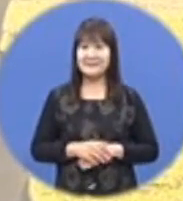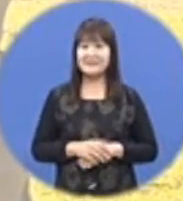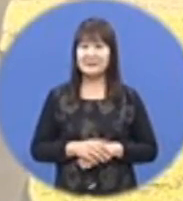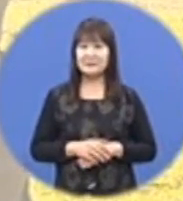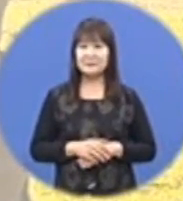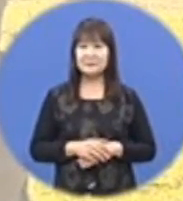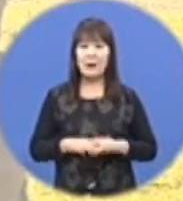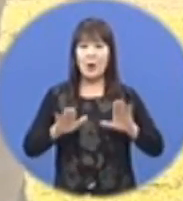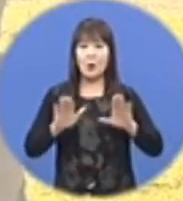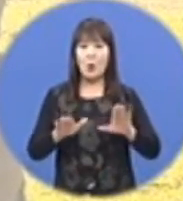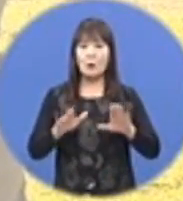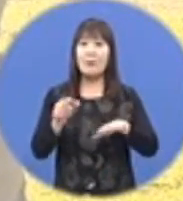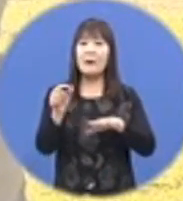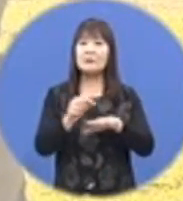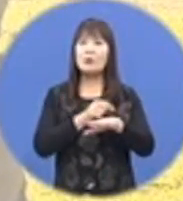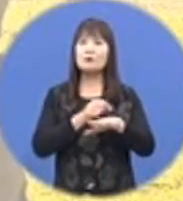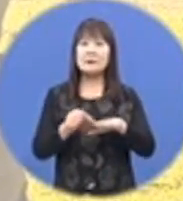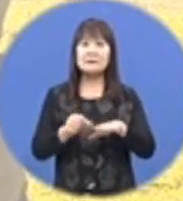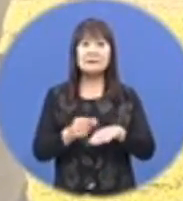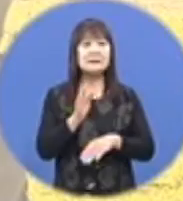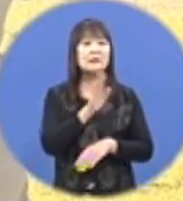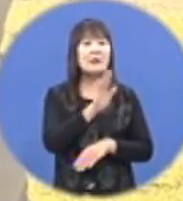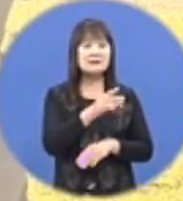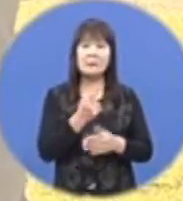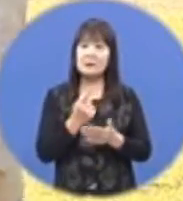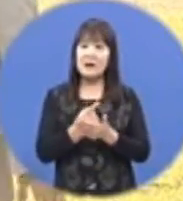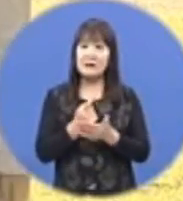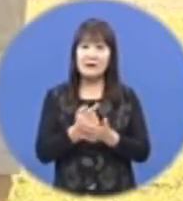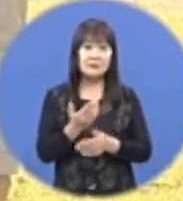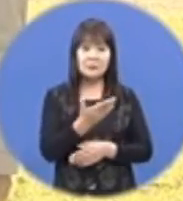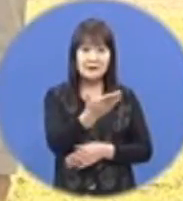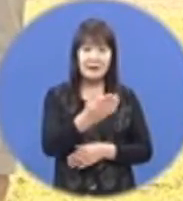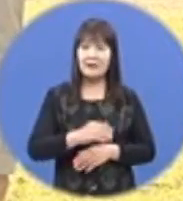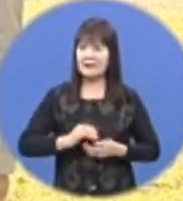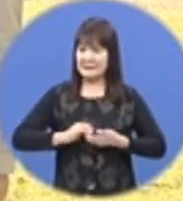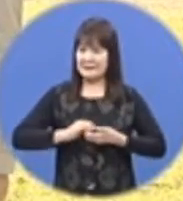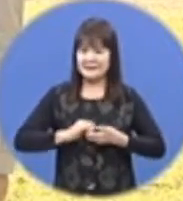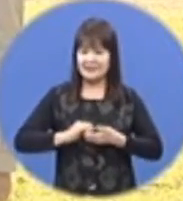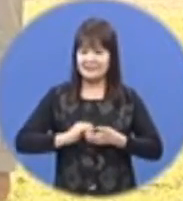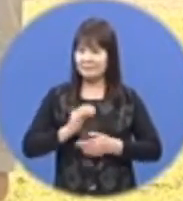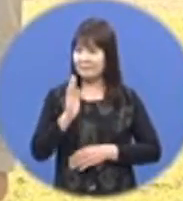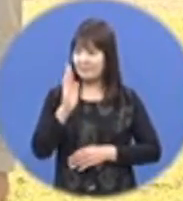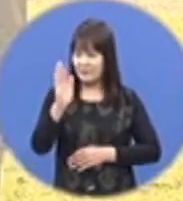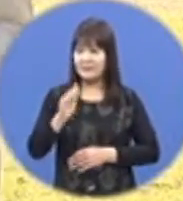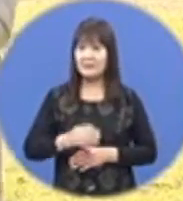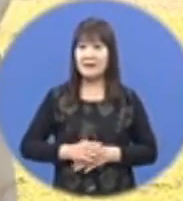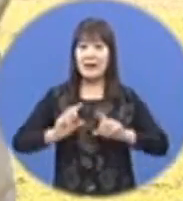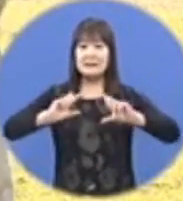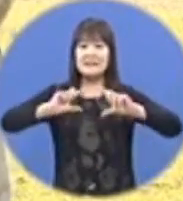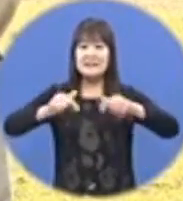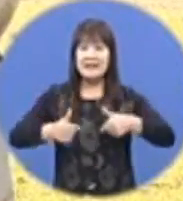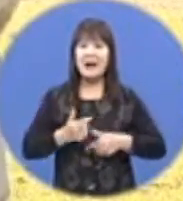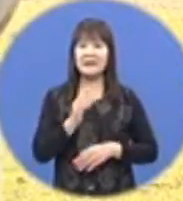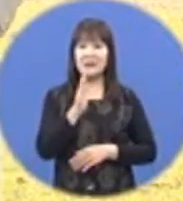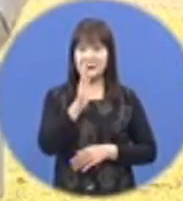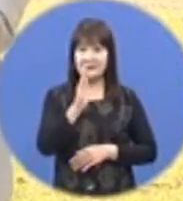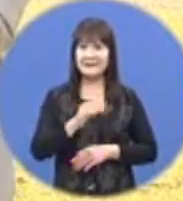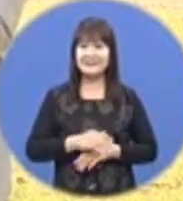い、今回は特別に岩井さんも参加してみませんか？ はい、ぜひお願いします。 それではこちらに着替えてください